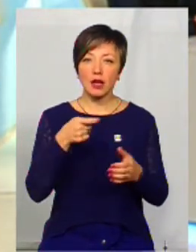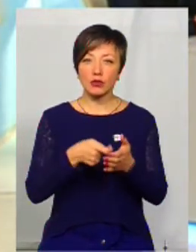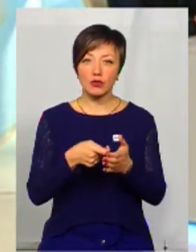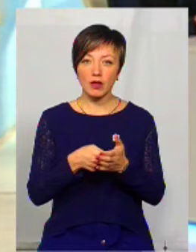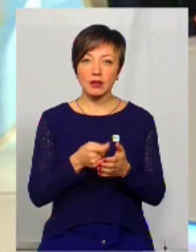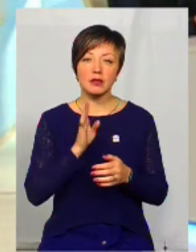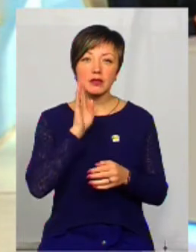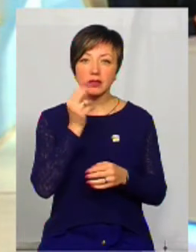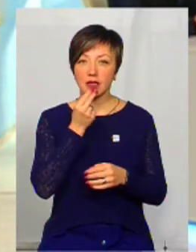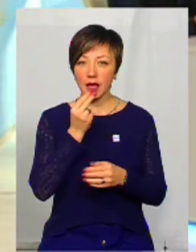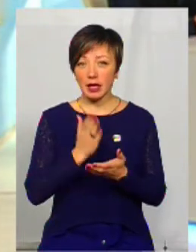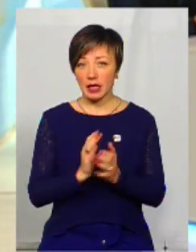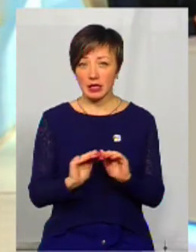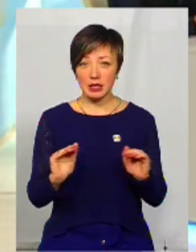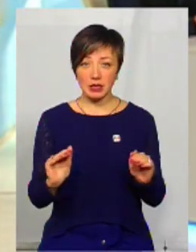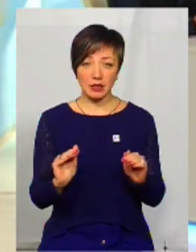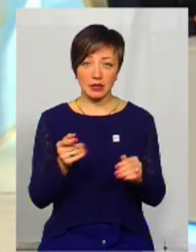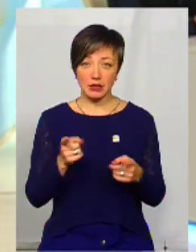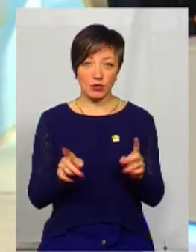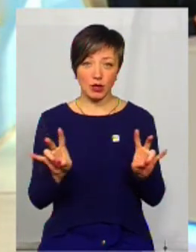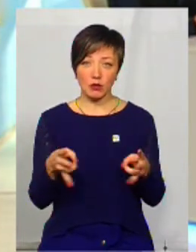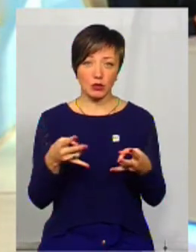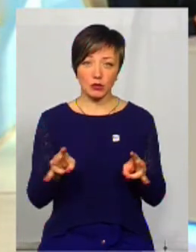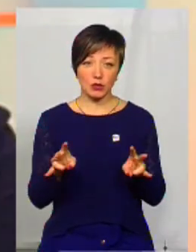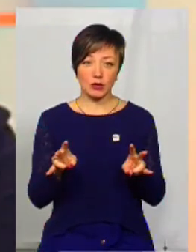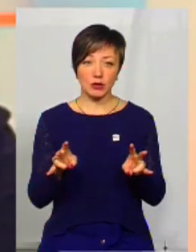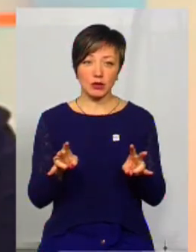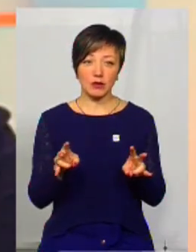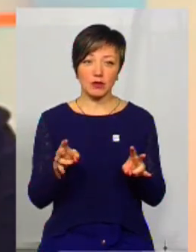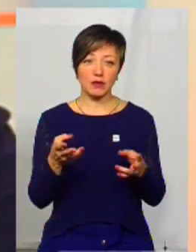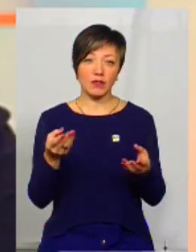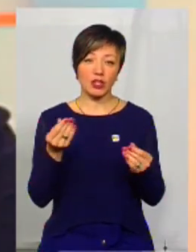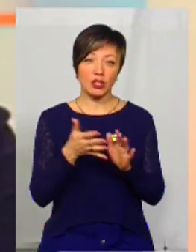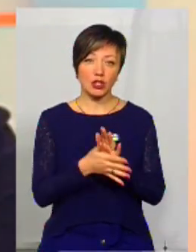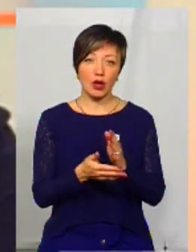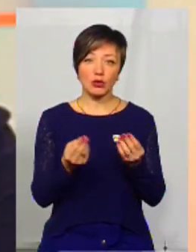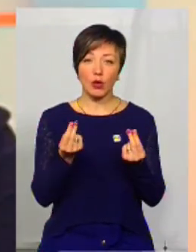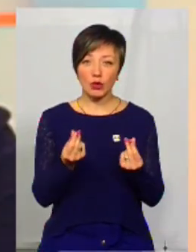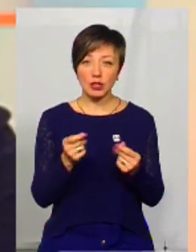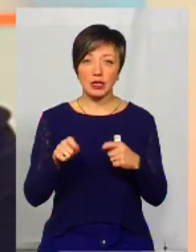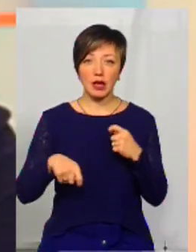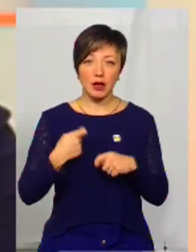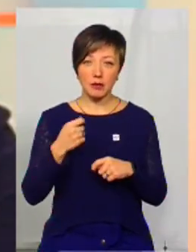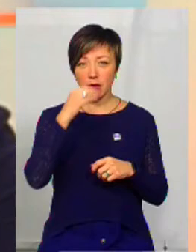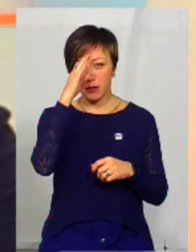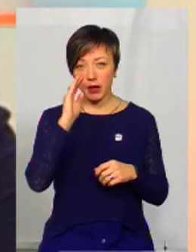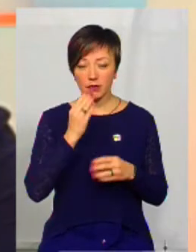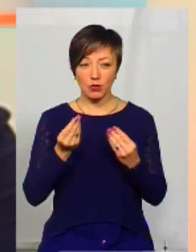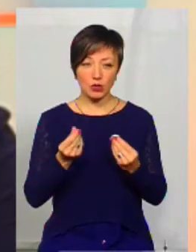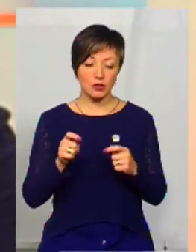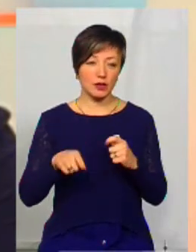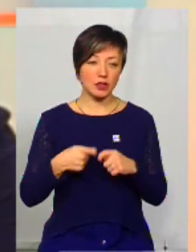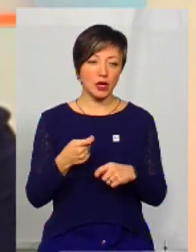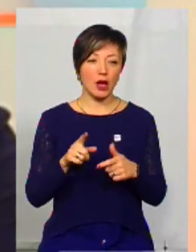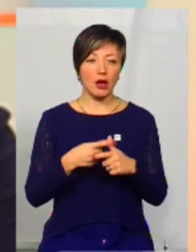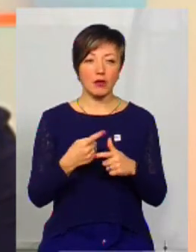харчувати, давати сніданок. Але є такі діти, які дійсно не потребують, йдуть, витрачаються ці кошти даремні, і батьківські кошти, якщо